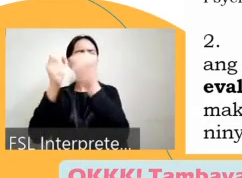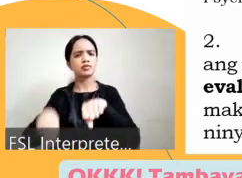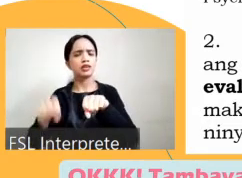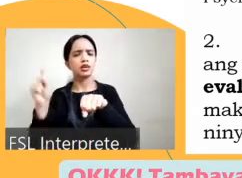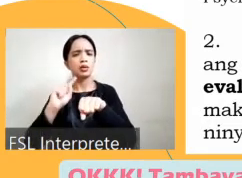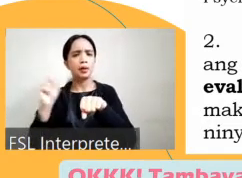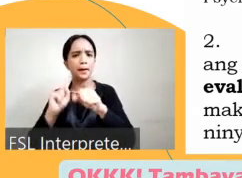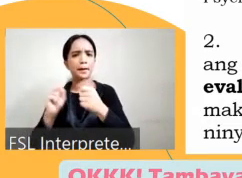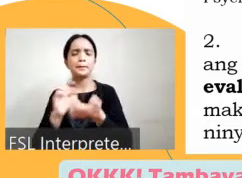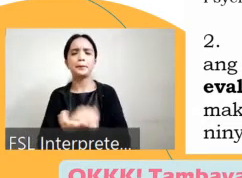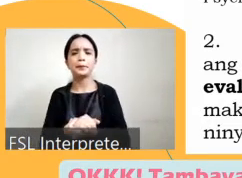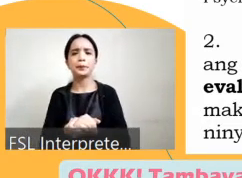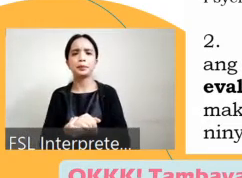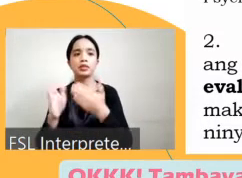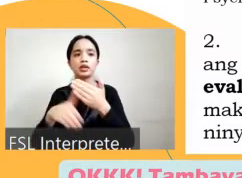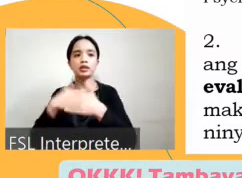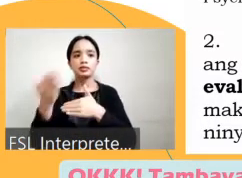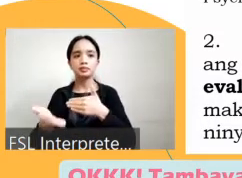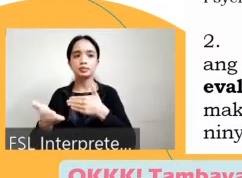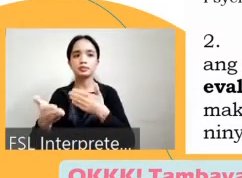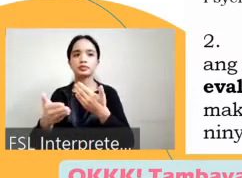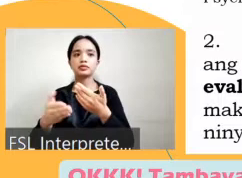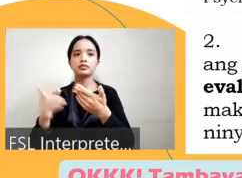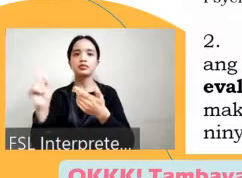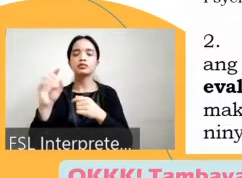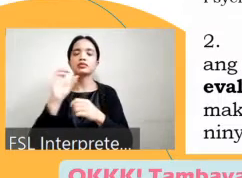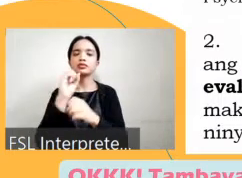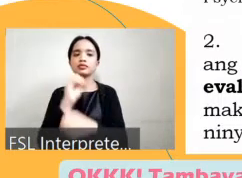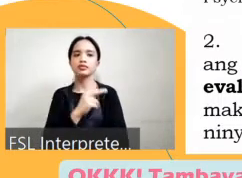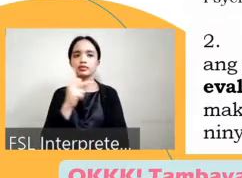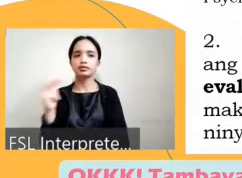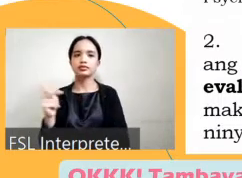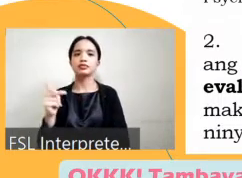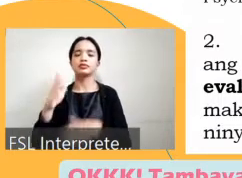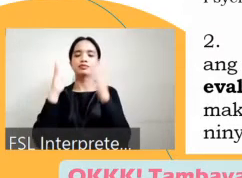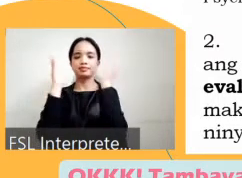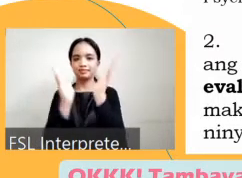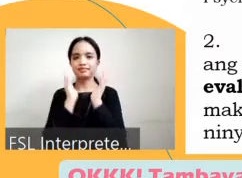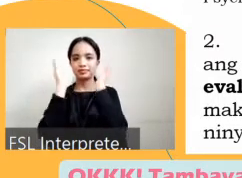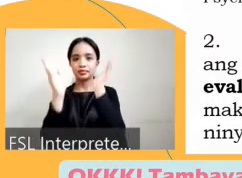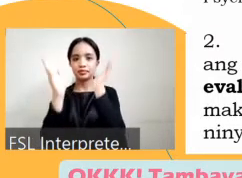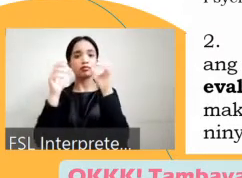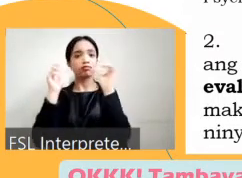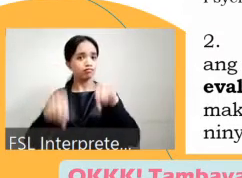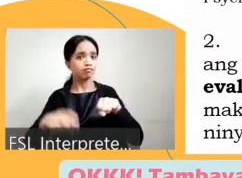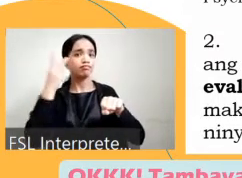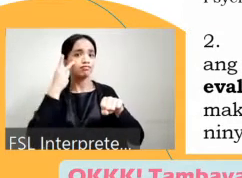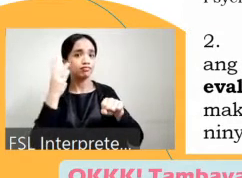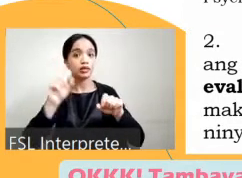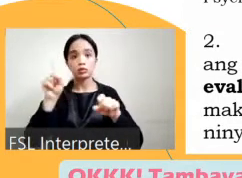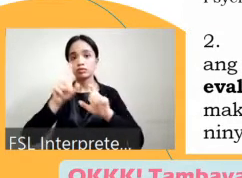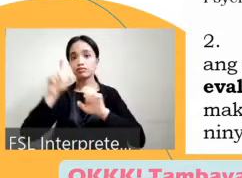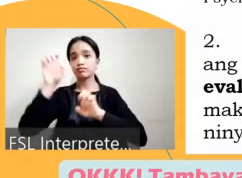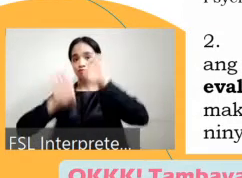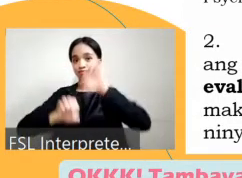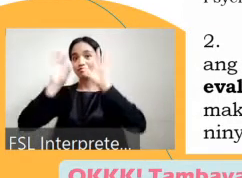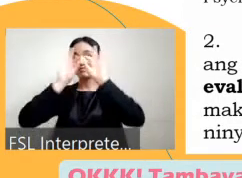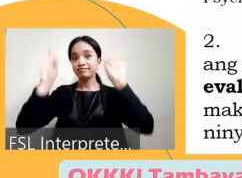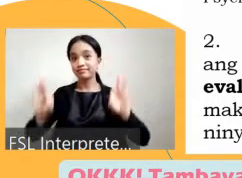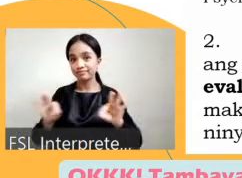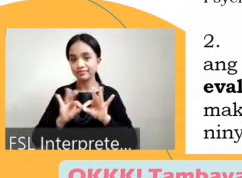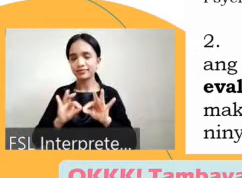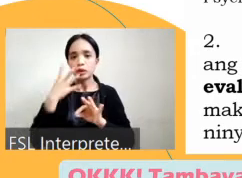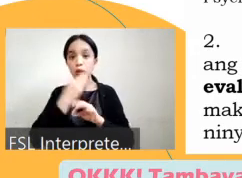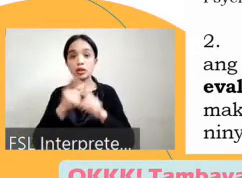mga susunod pang episodes ng OKKK Tambayan. At makikita yung evaluation form po na ito, yung mga sasagot nito